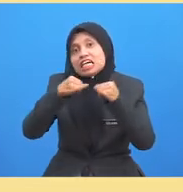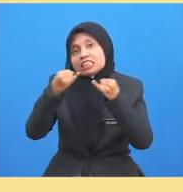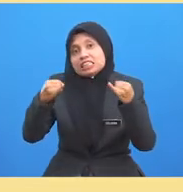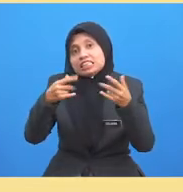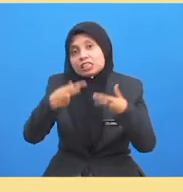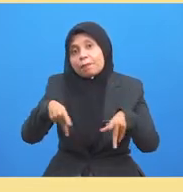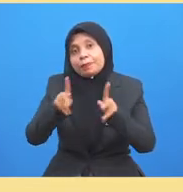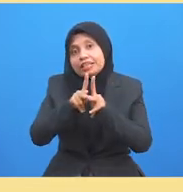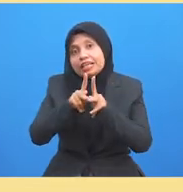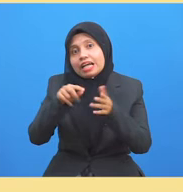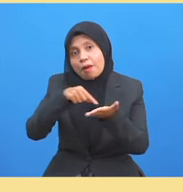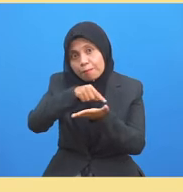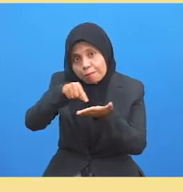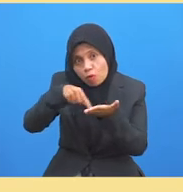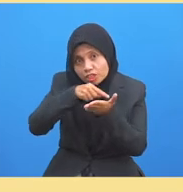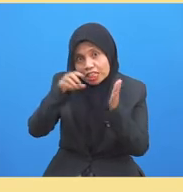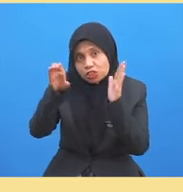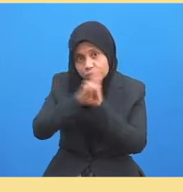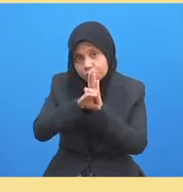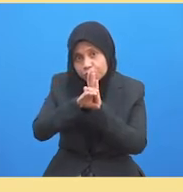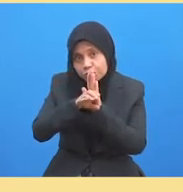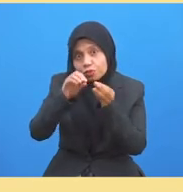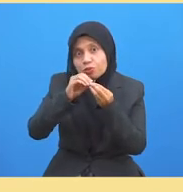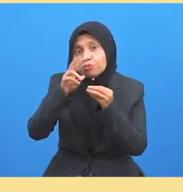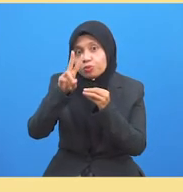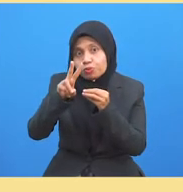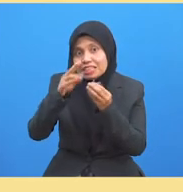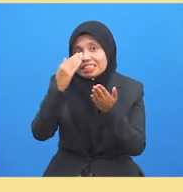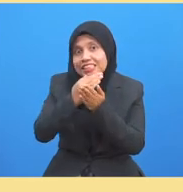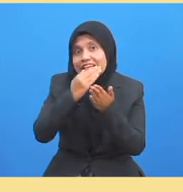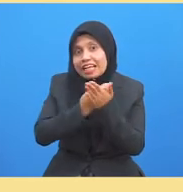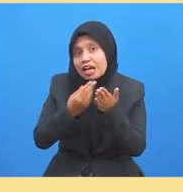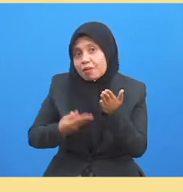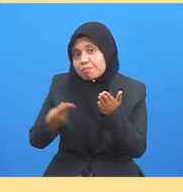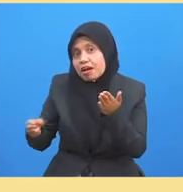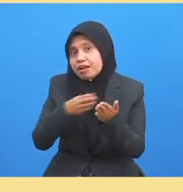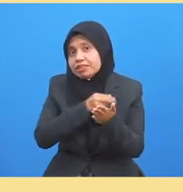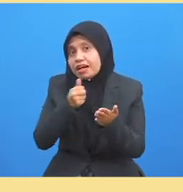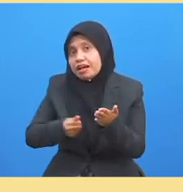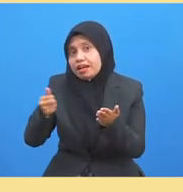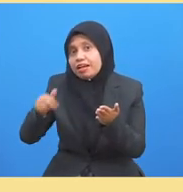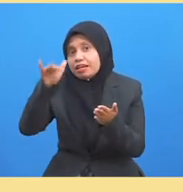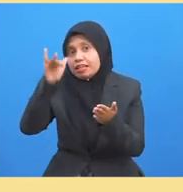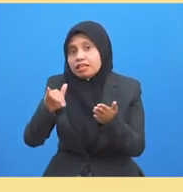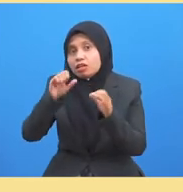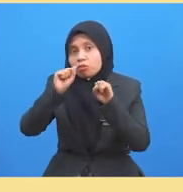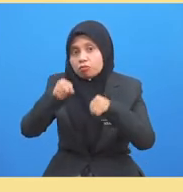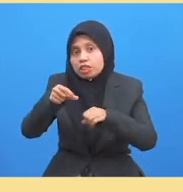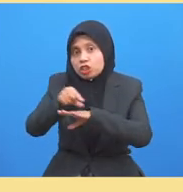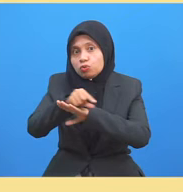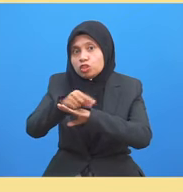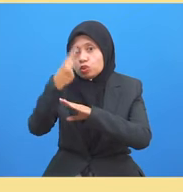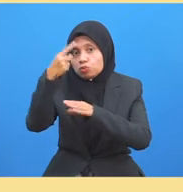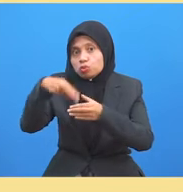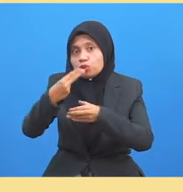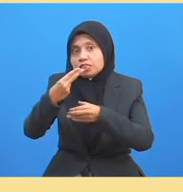ciri-ciri dan kepentingan model olokan, menyenaraikan bahan dan peralatan yang sesuai untuk